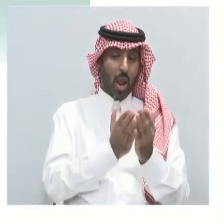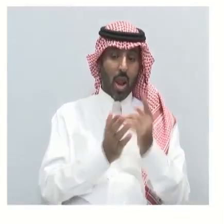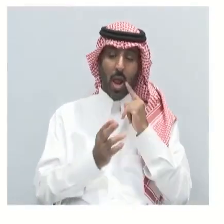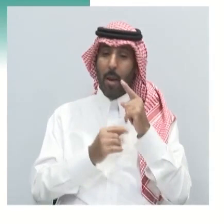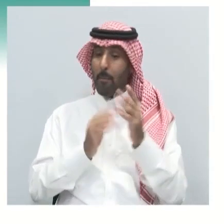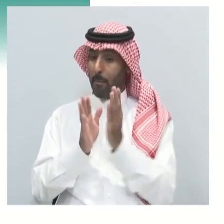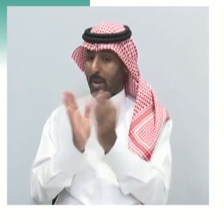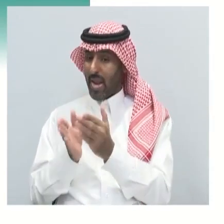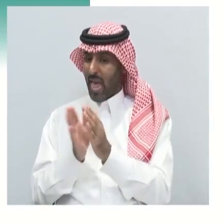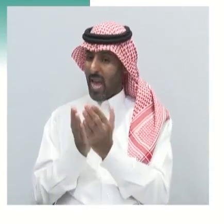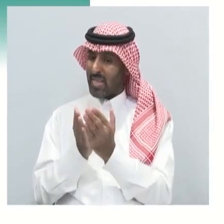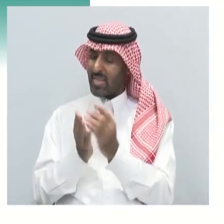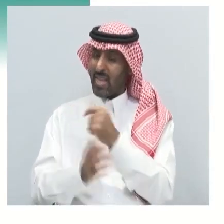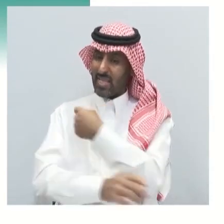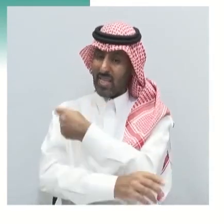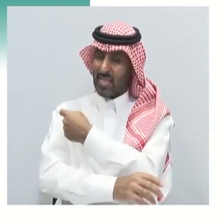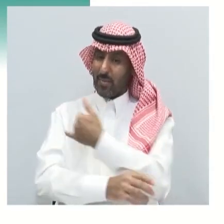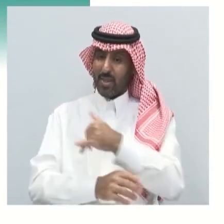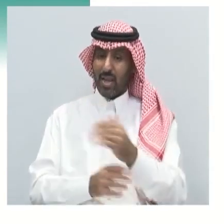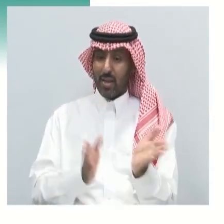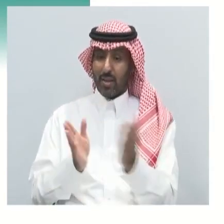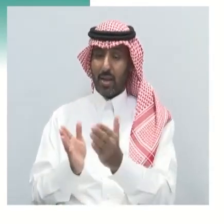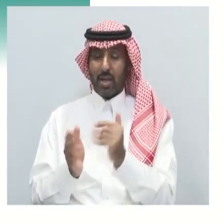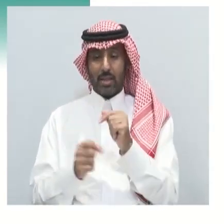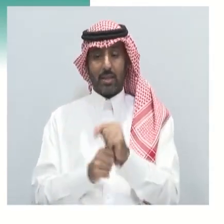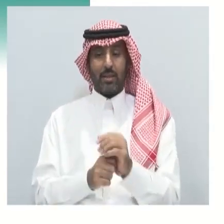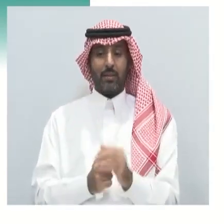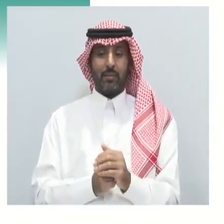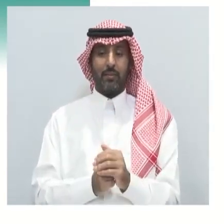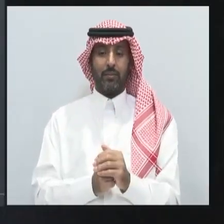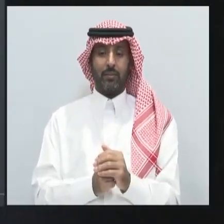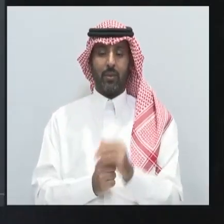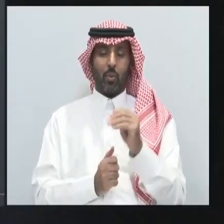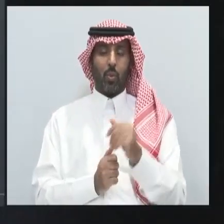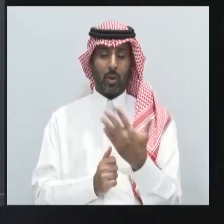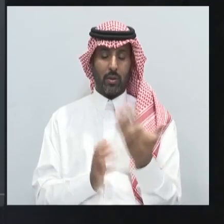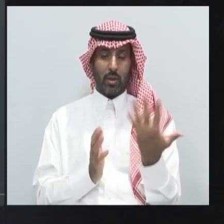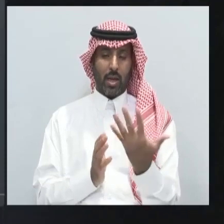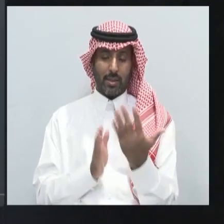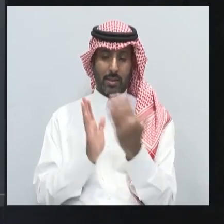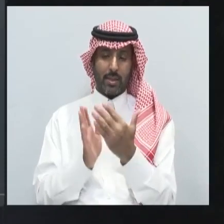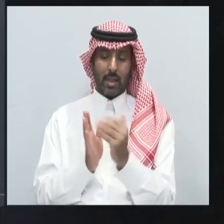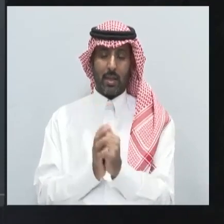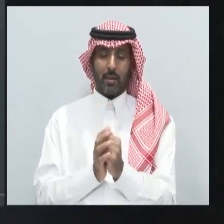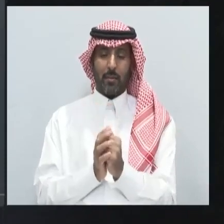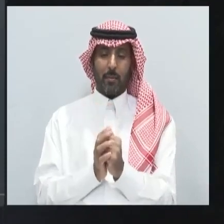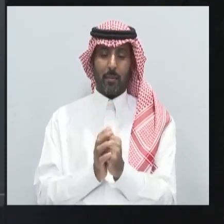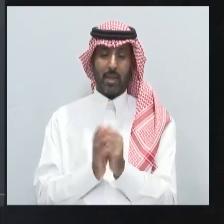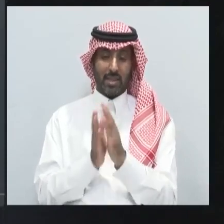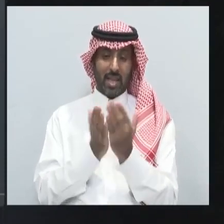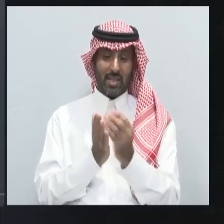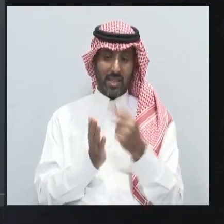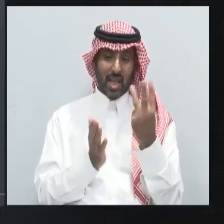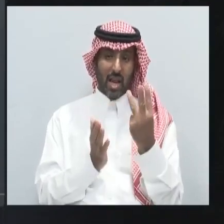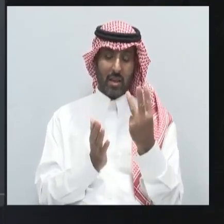التجريبي بعد ذلك ذك لدينا ننتقل الدرس ذكرنا لكم في هذه الوحده الخامسه البحث العلمي لدينا الدرس